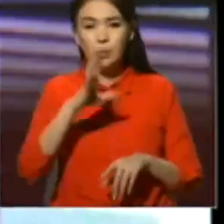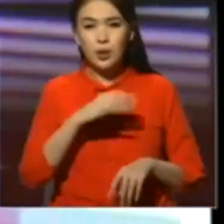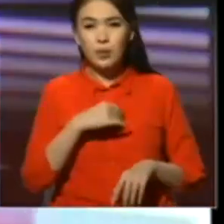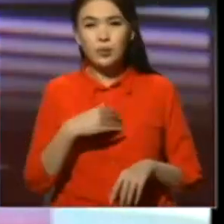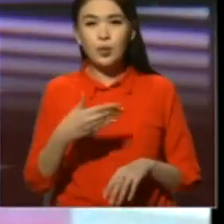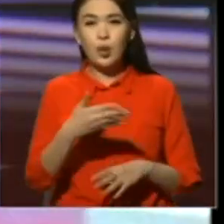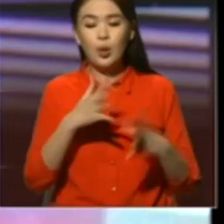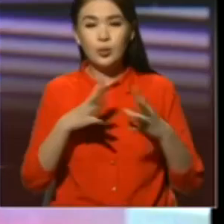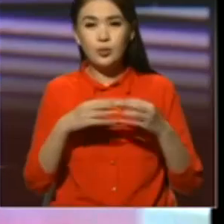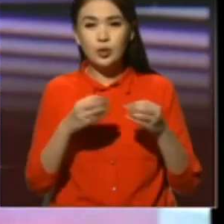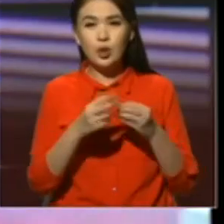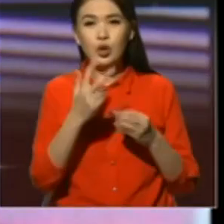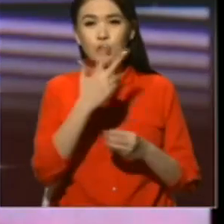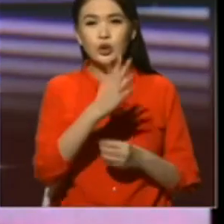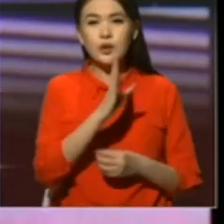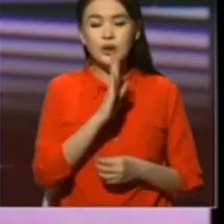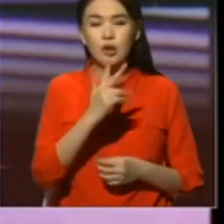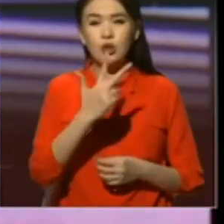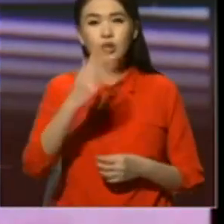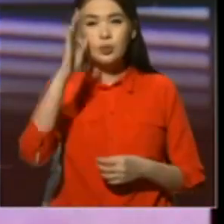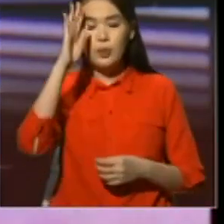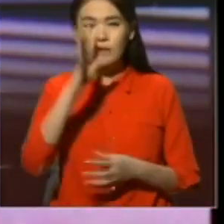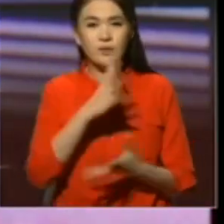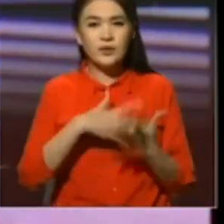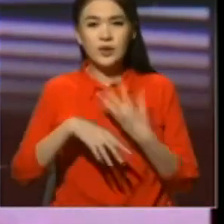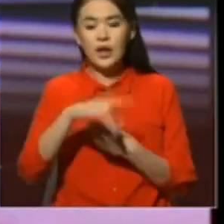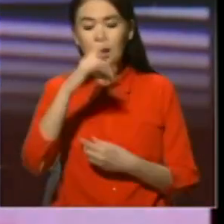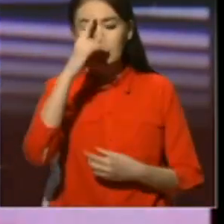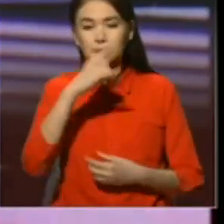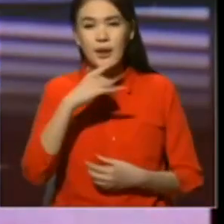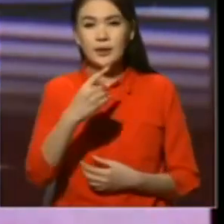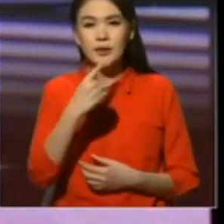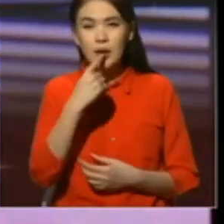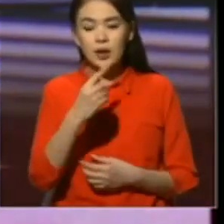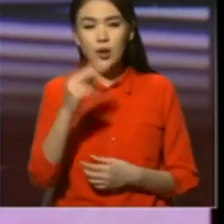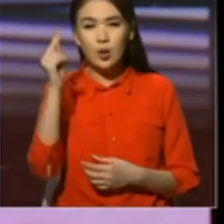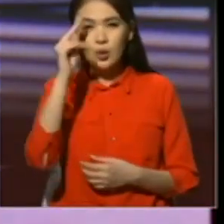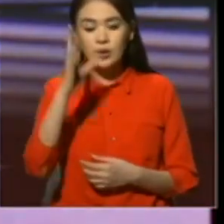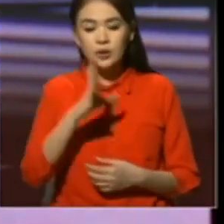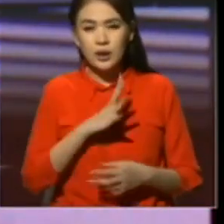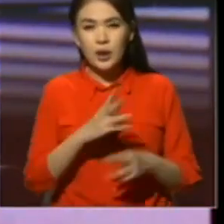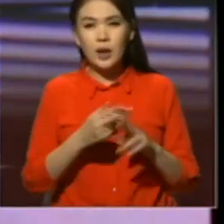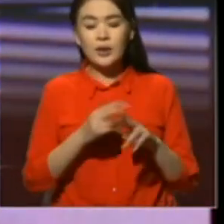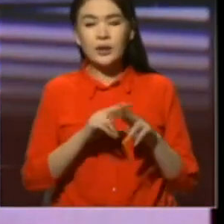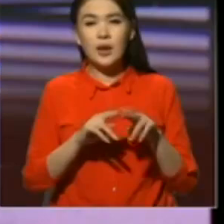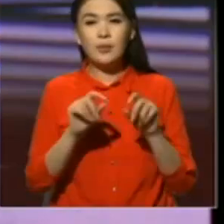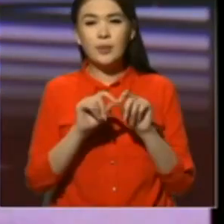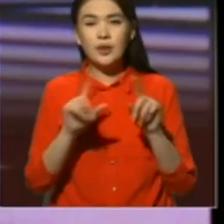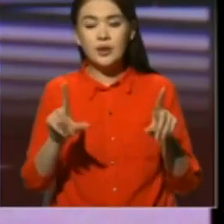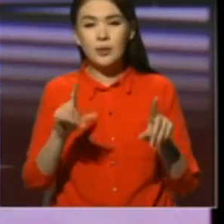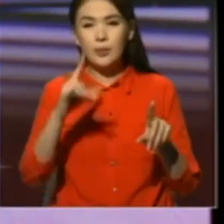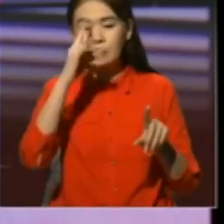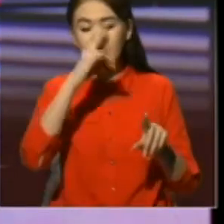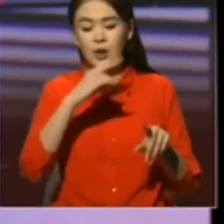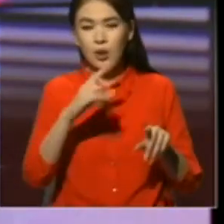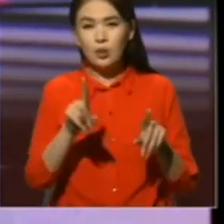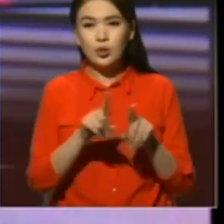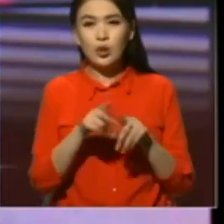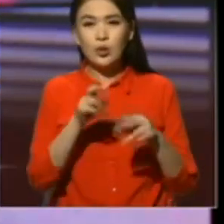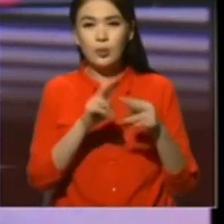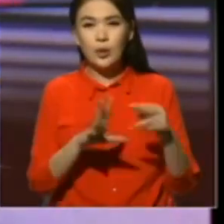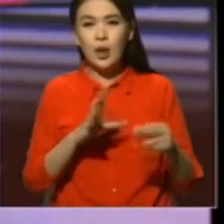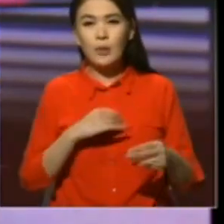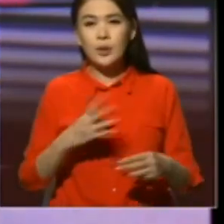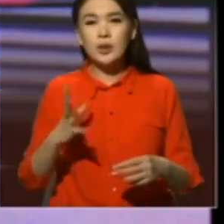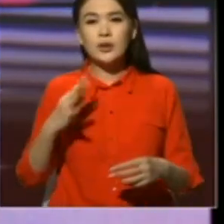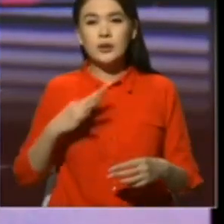үш қыз болсақ, барлығымыз да қазақ тілінде оқыдық, қазақ мектебін бітірдік. Және де қазір мынау екі қызым және ұлым, олар да